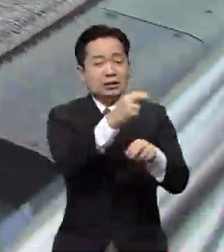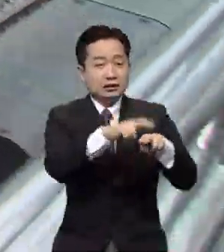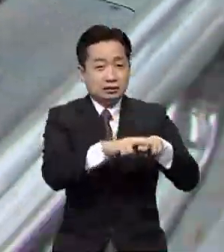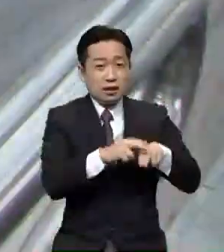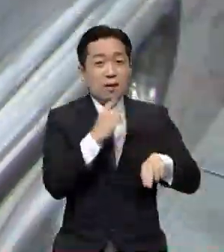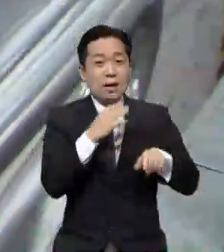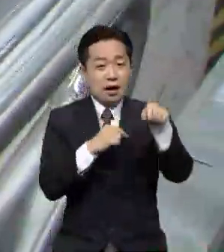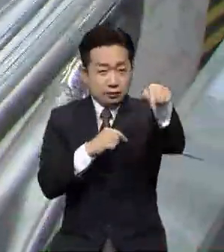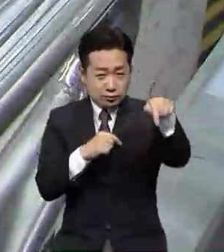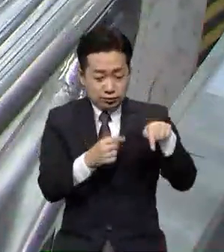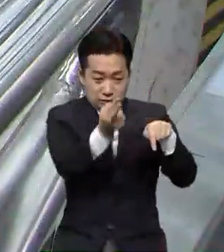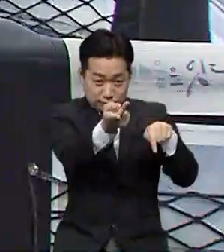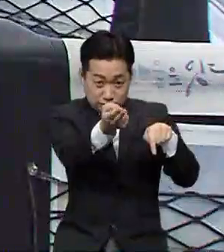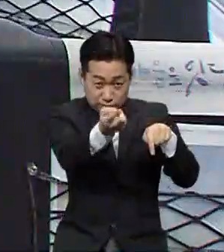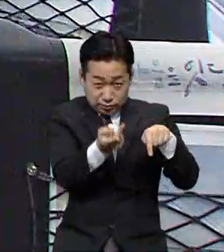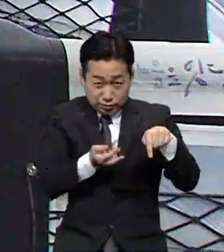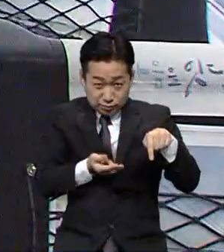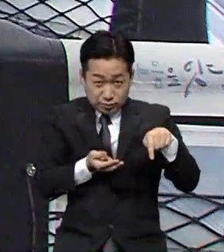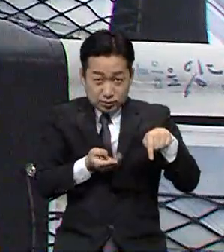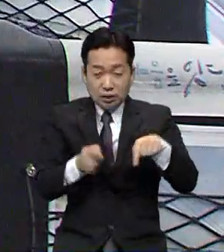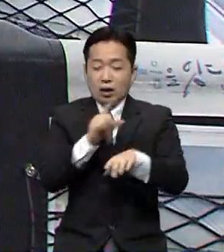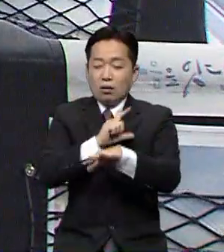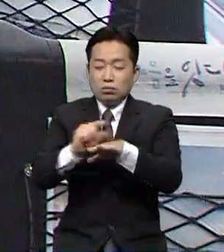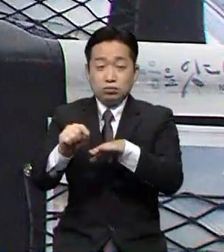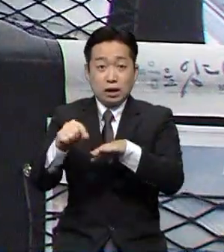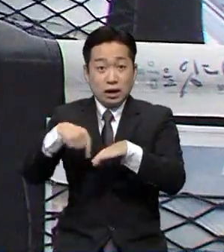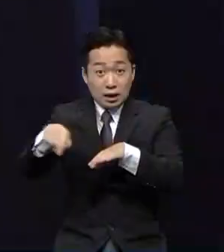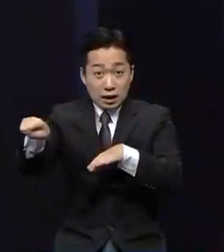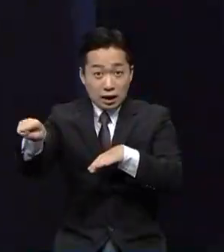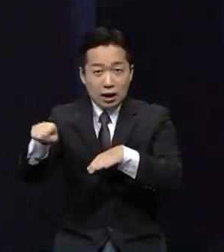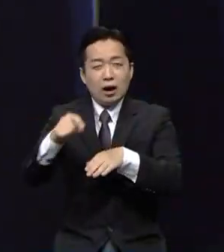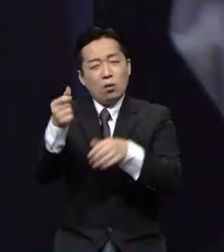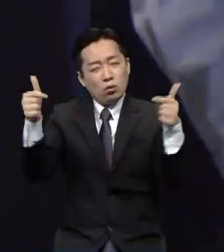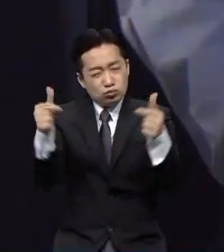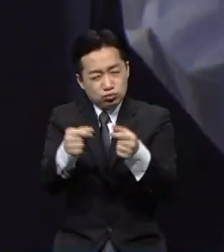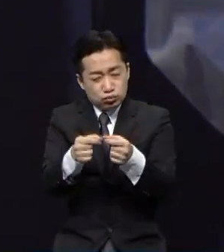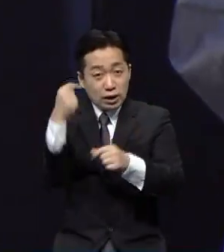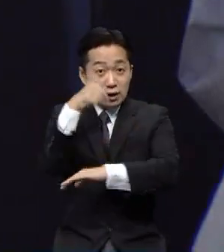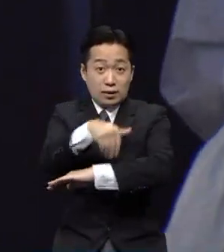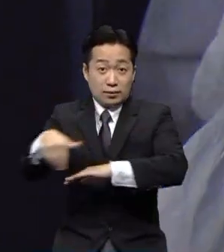등 고향 방문, 여행을 최소화할 방침입니다. SBS 남주현입니다.